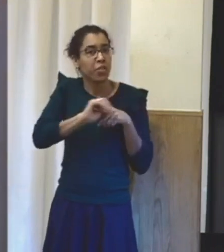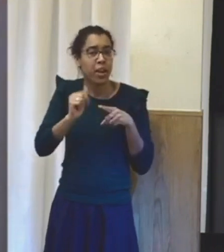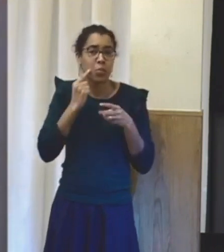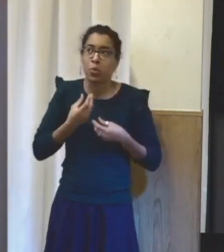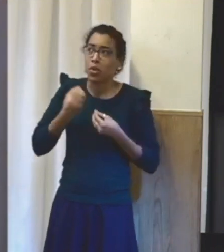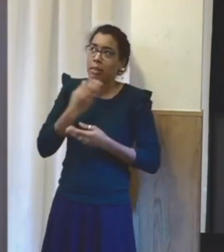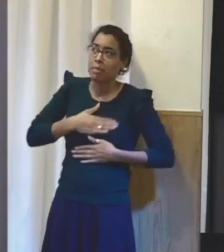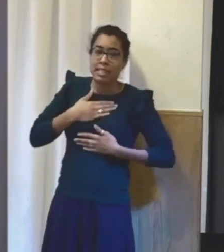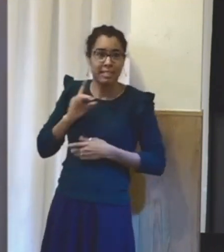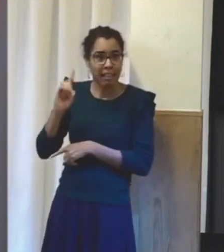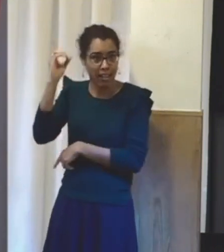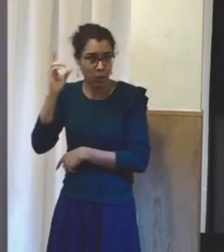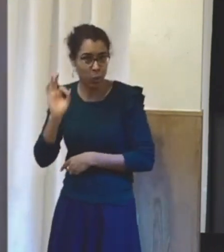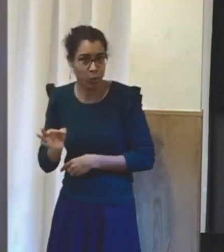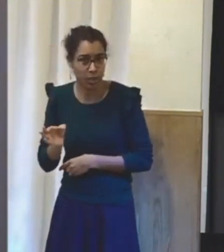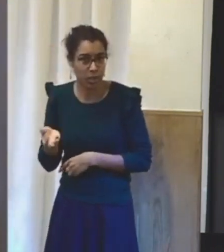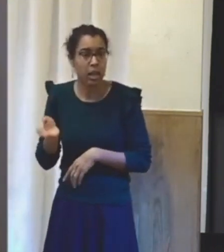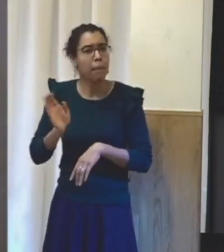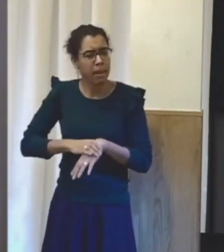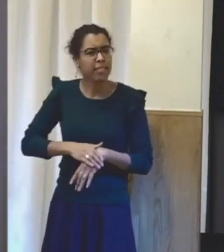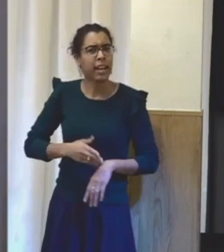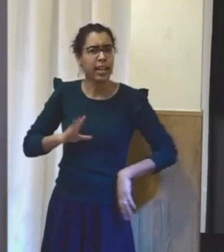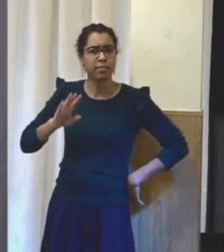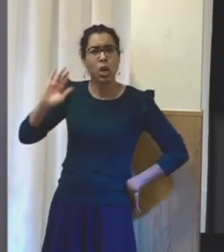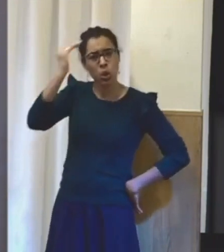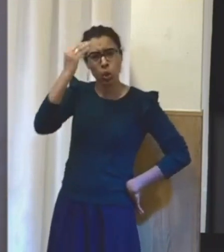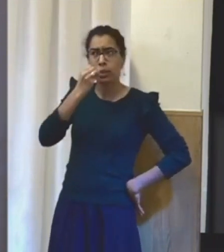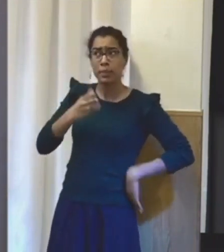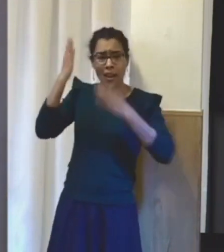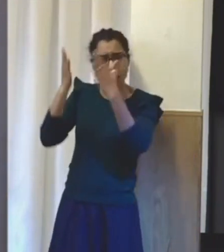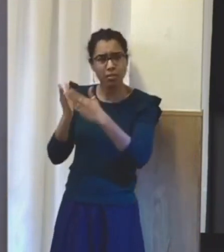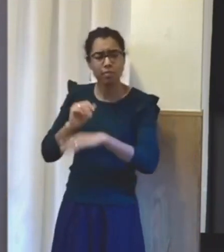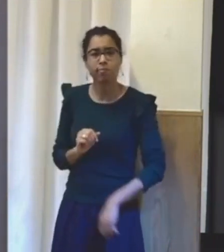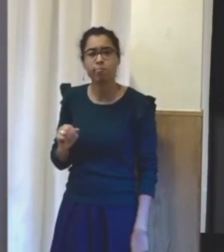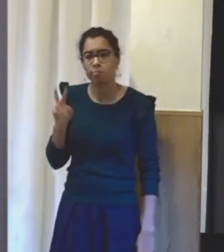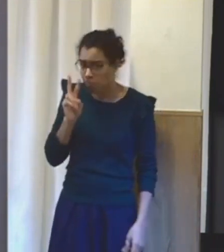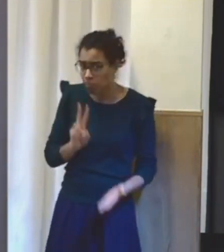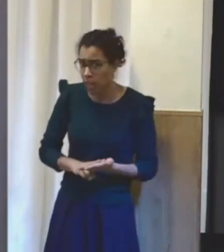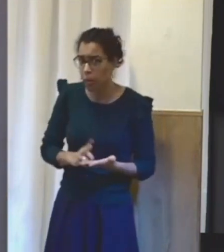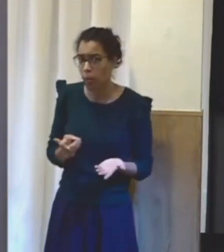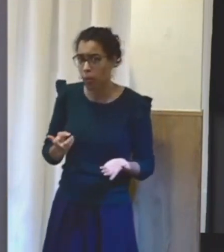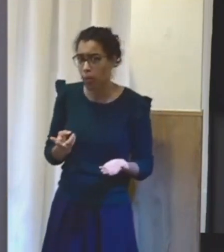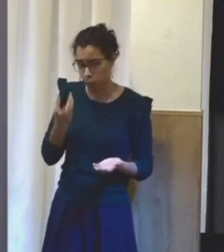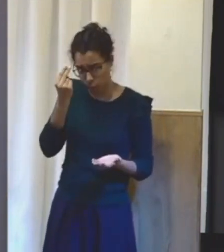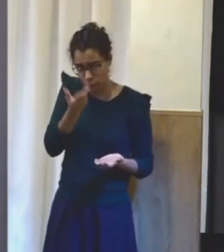Dieu. Mais est-ce qu'on le connaît réellement tel qu'il est? Est-ce que vous